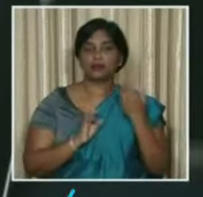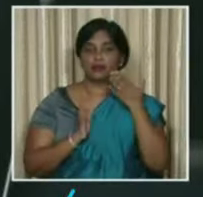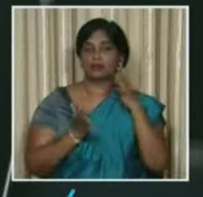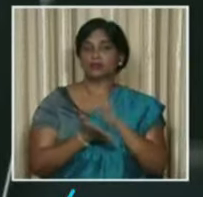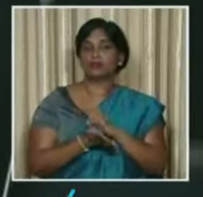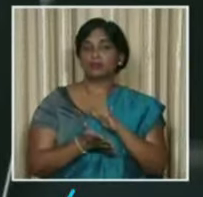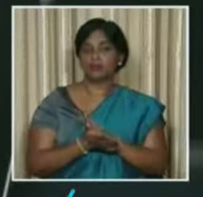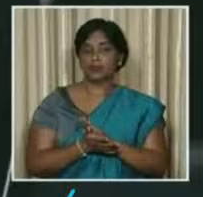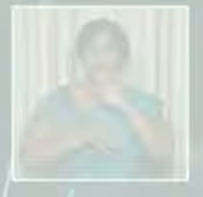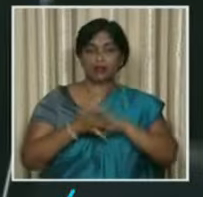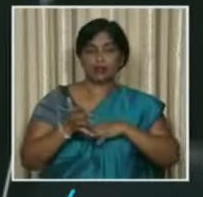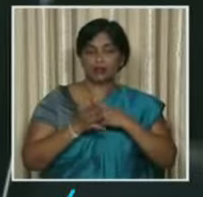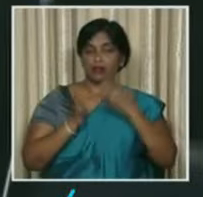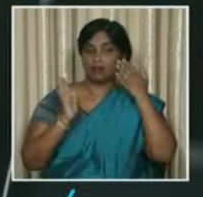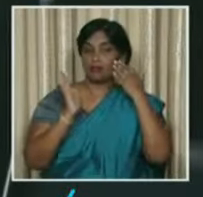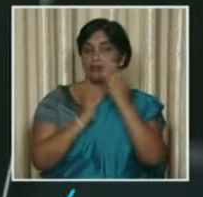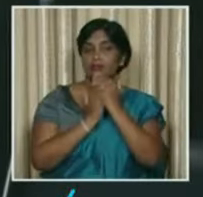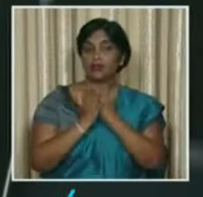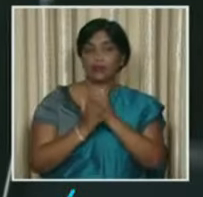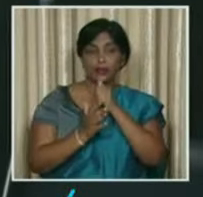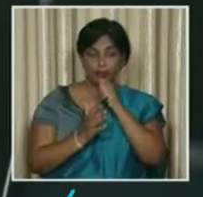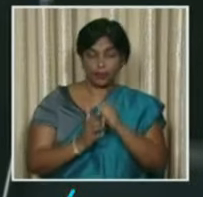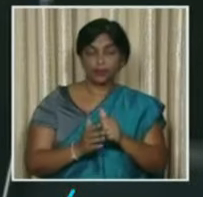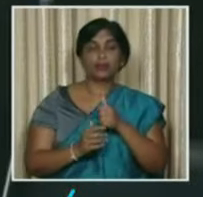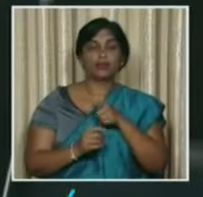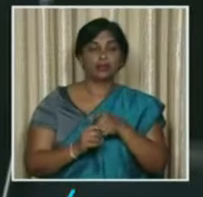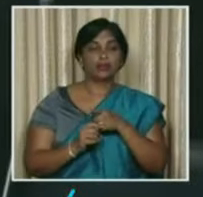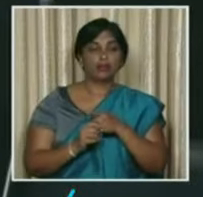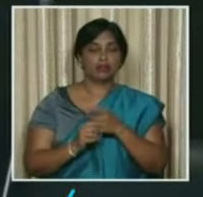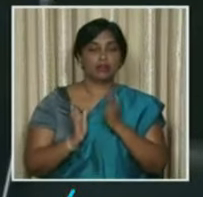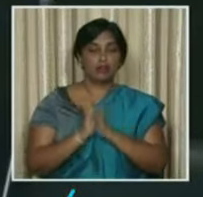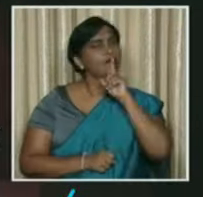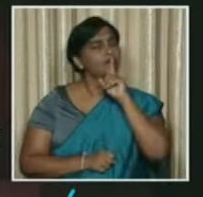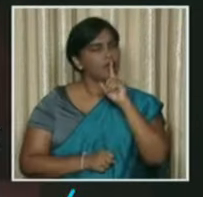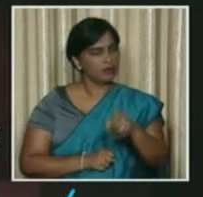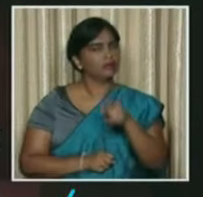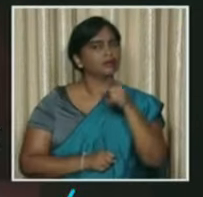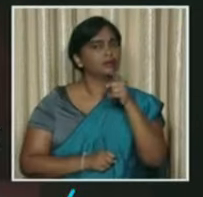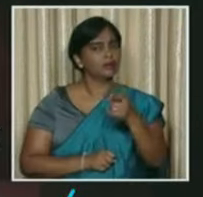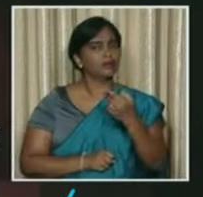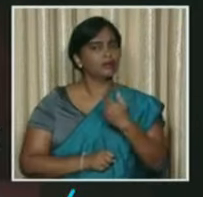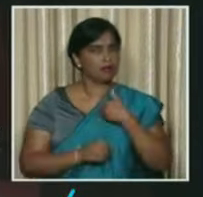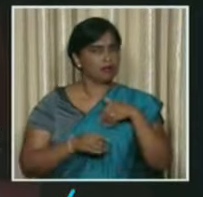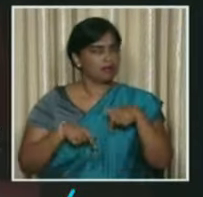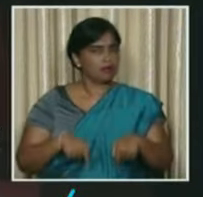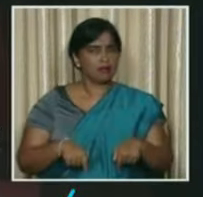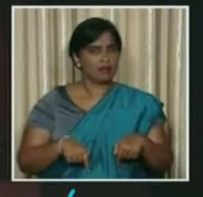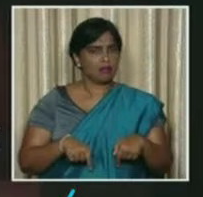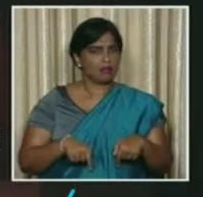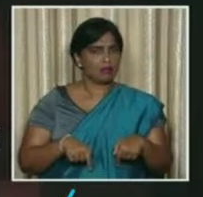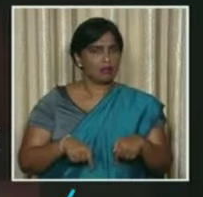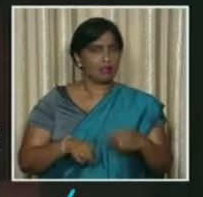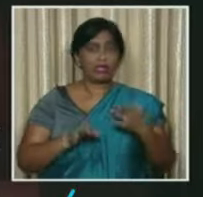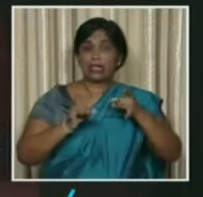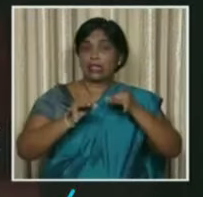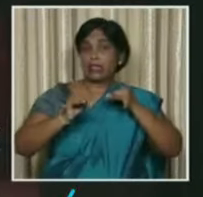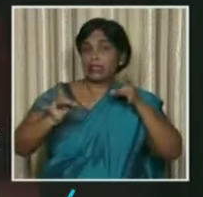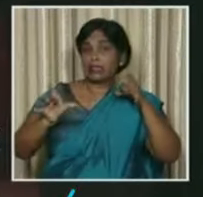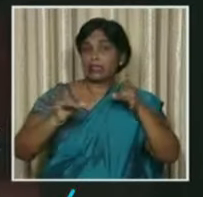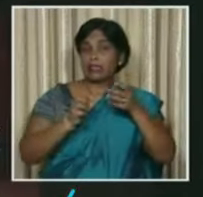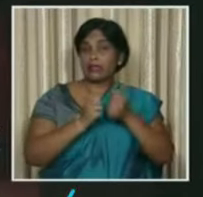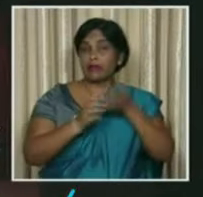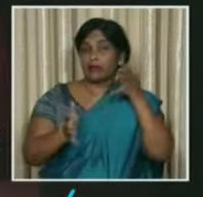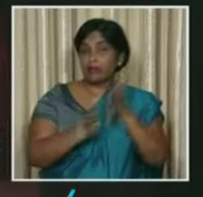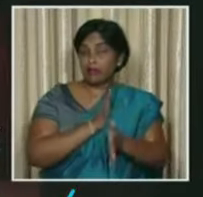ගහලා තියෙනවා අයවැය යෝජනා මිත්‍යාව සහ යථාර්ථය කියලා මම මේ පොත සභාගත කරනවා. අපි ඉන්නේ මෙතන මේ ඉතිහාසයේ වැරදි